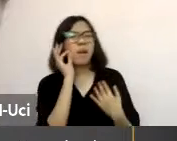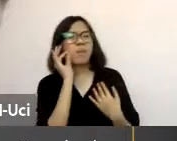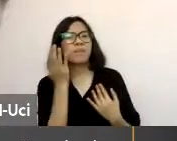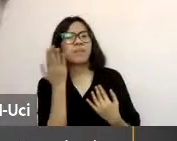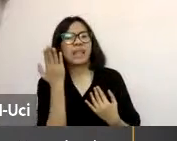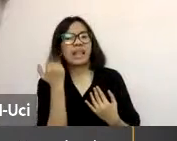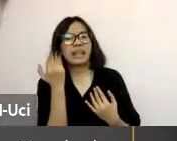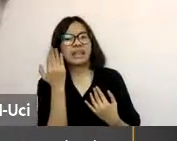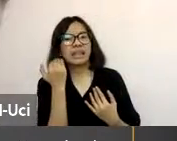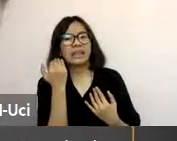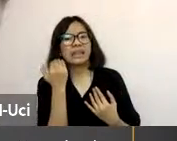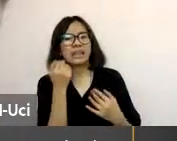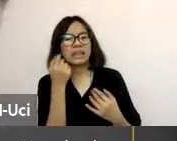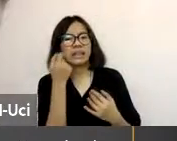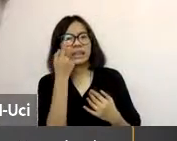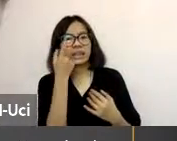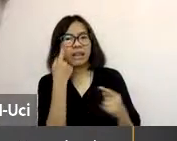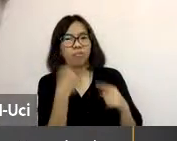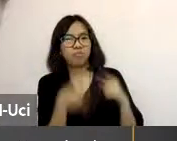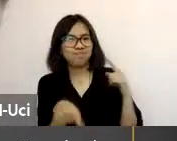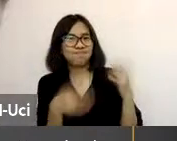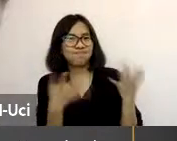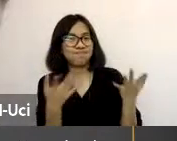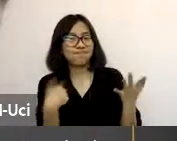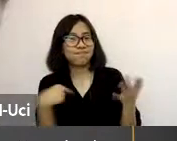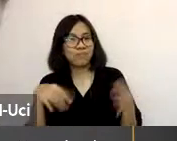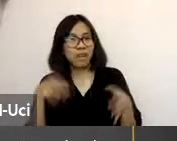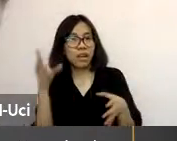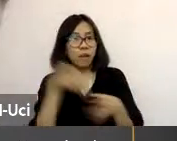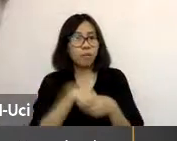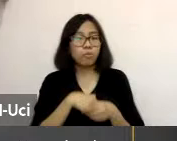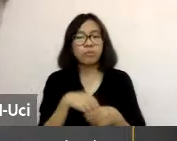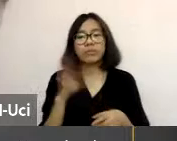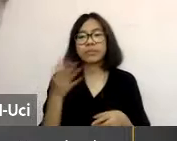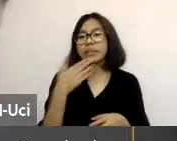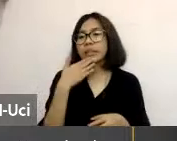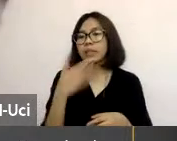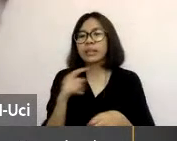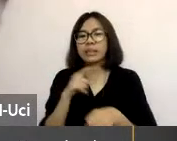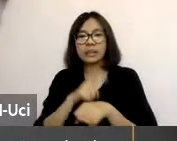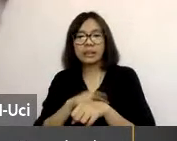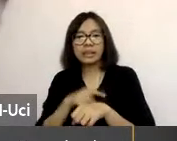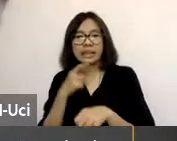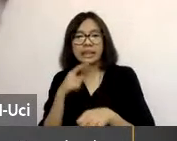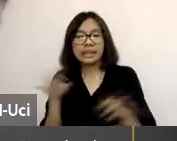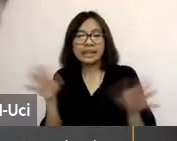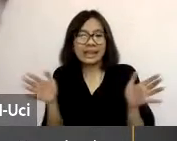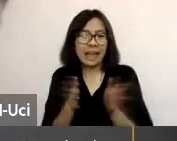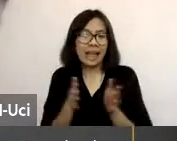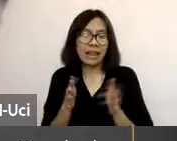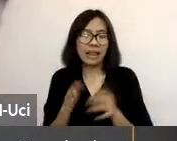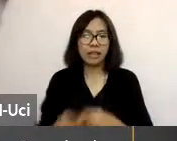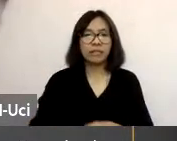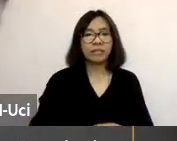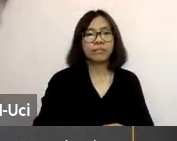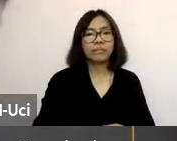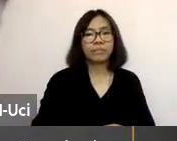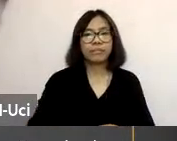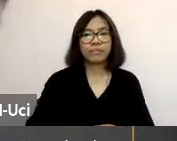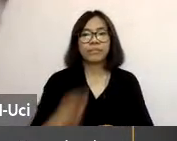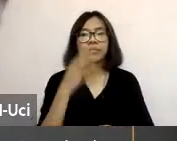kakak sempat putus ya terima kasih Pak kalau saya mungkin singkat saja jawaban yang pertama mungkin